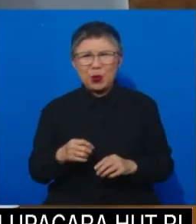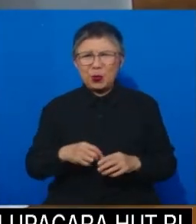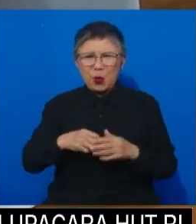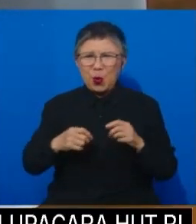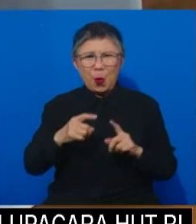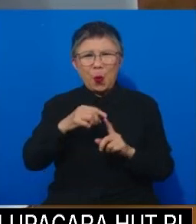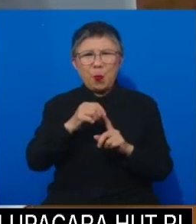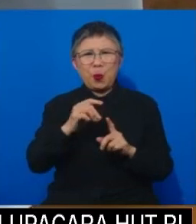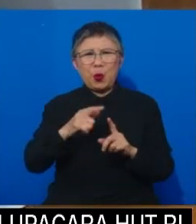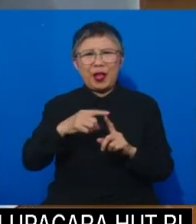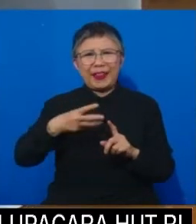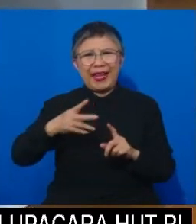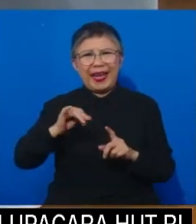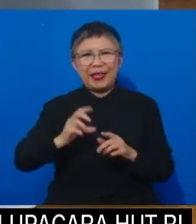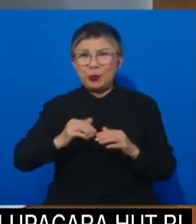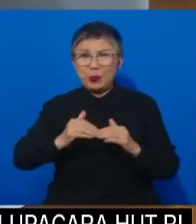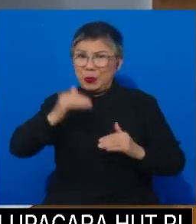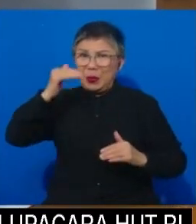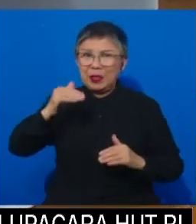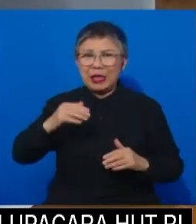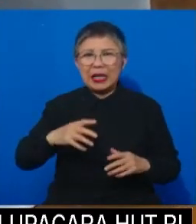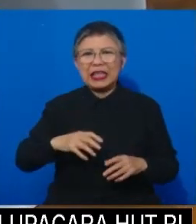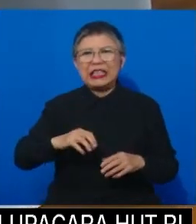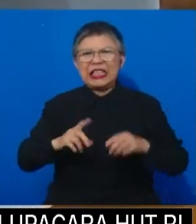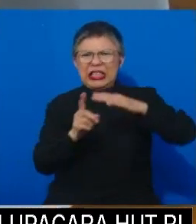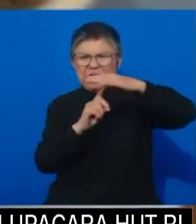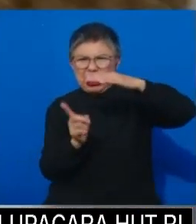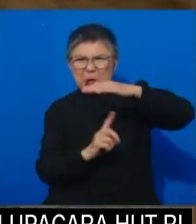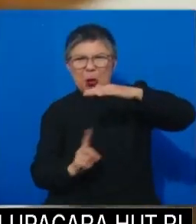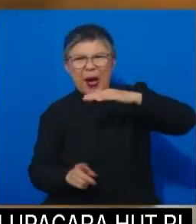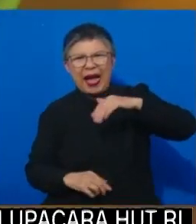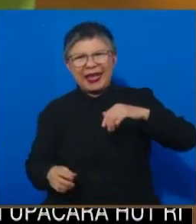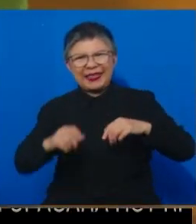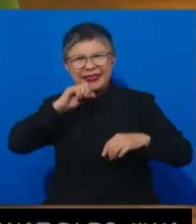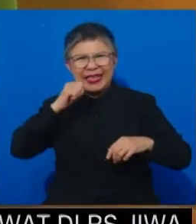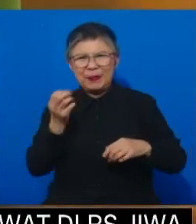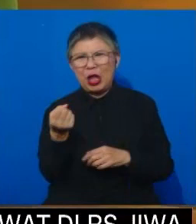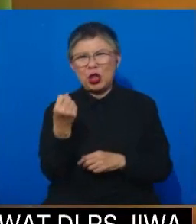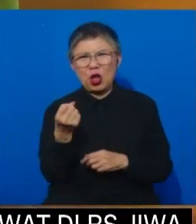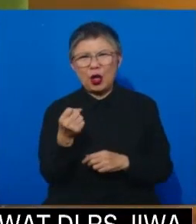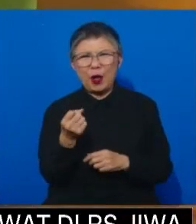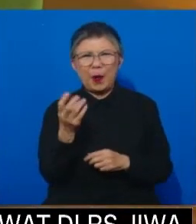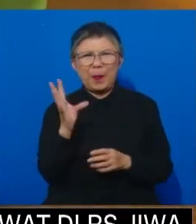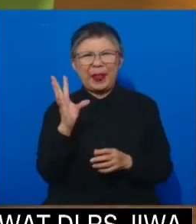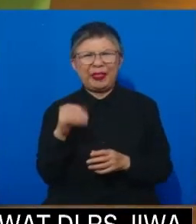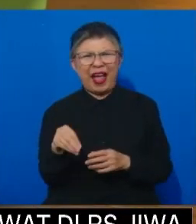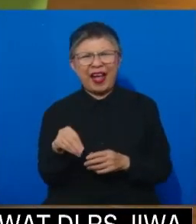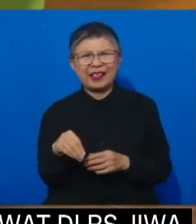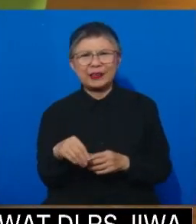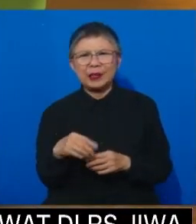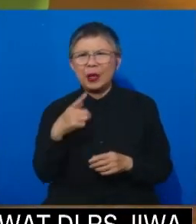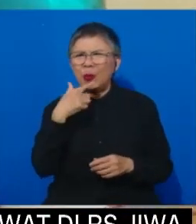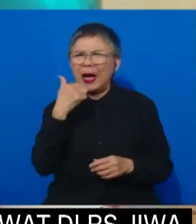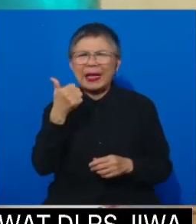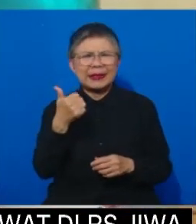selain isinya adalah daging-daging kemudian juga jeroan, ada juga campuran telur ayam mentah yang pasti menambah rasa